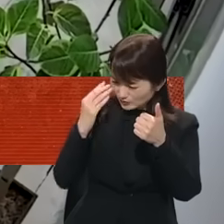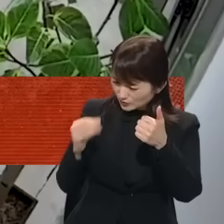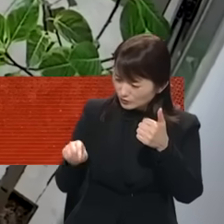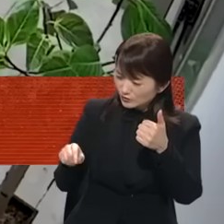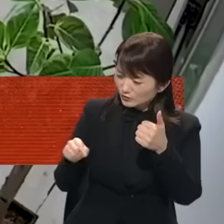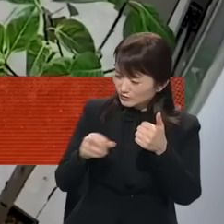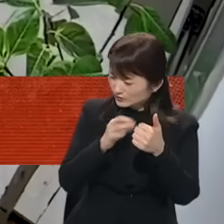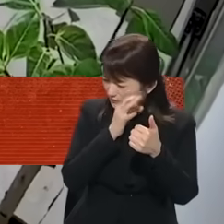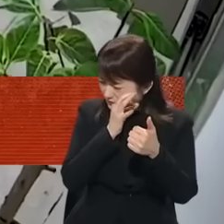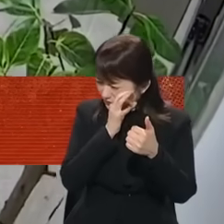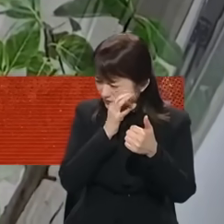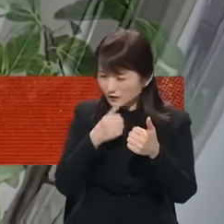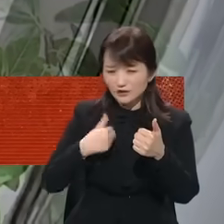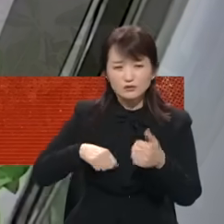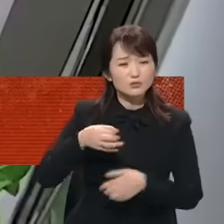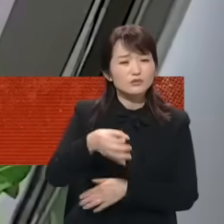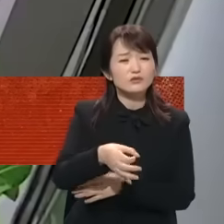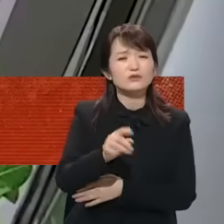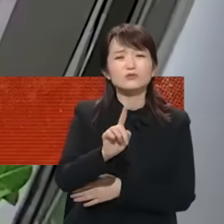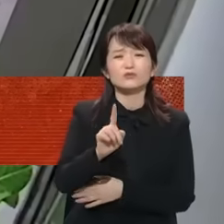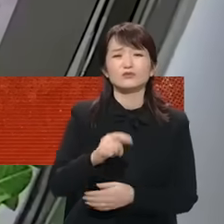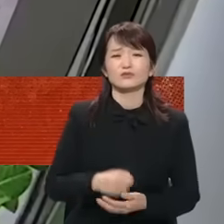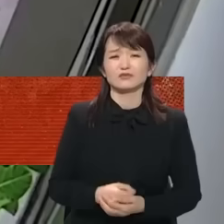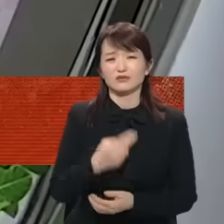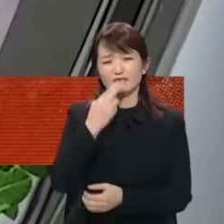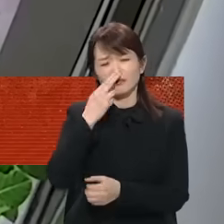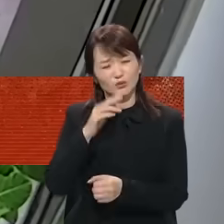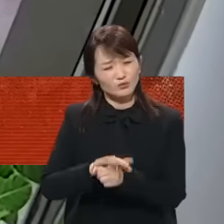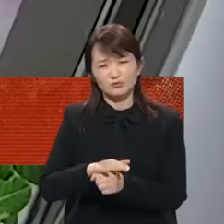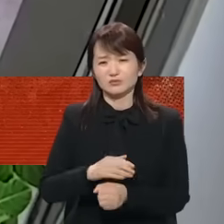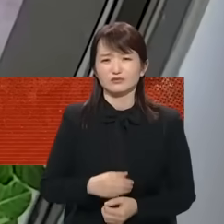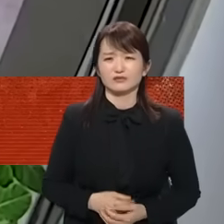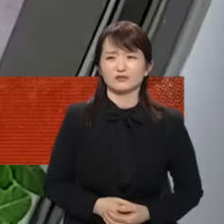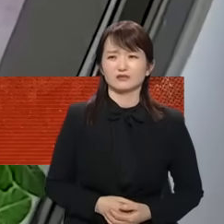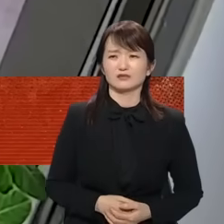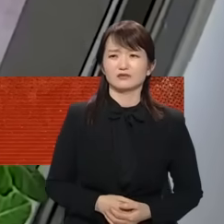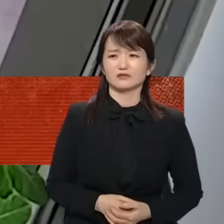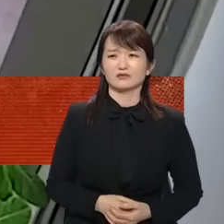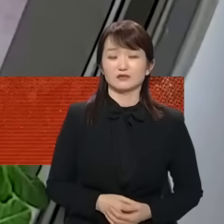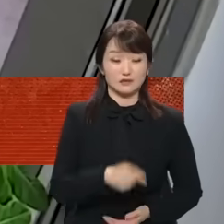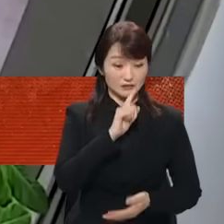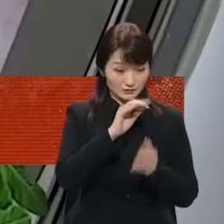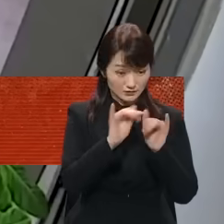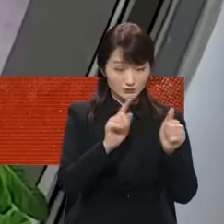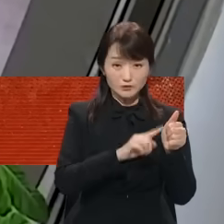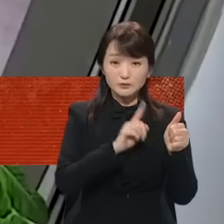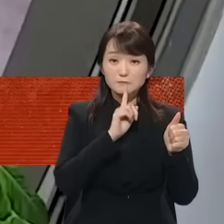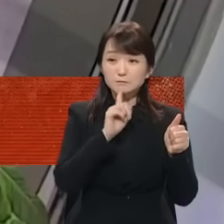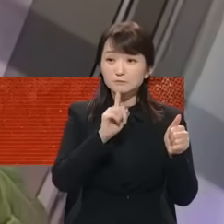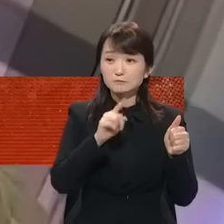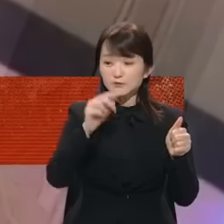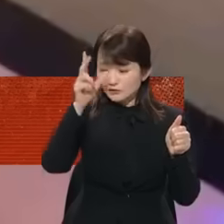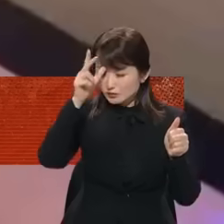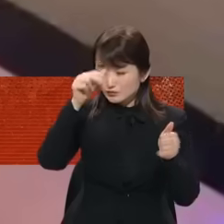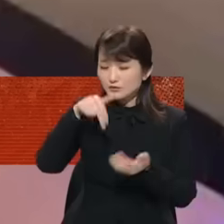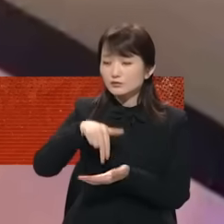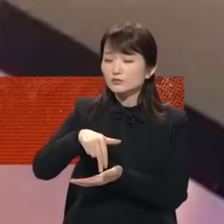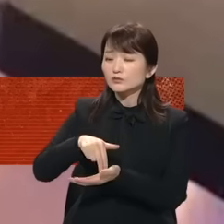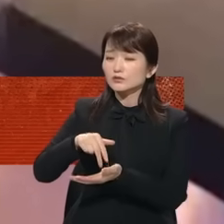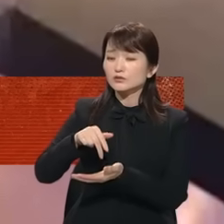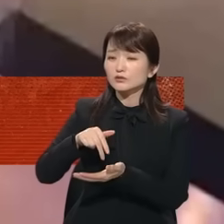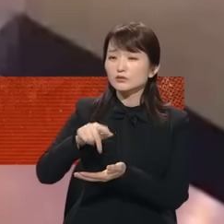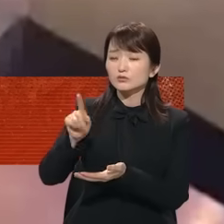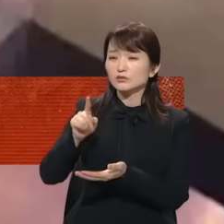된다고 하는데 제 좀 보면서 너무 어이가 없는데 근데 제보자 말씀 들어 보면은 경찰도 좀 어이가 없네요